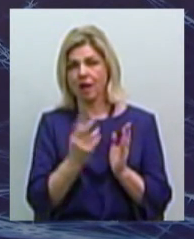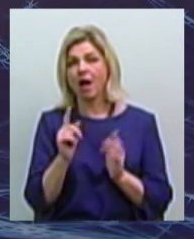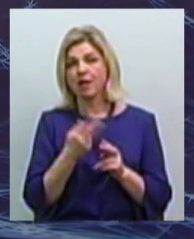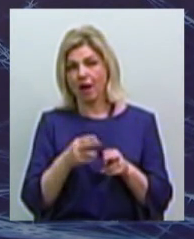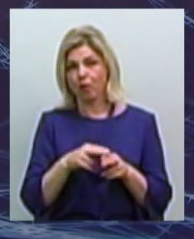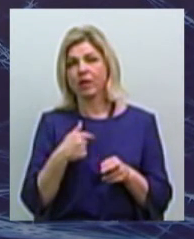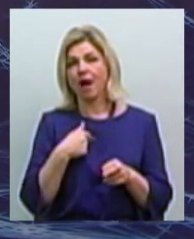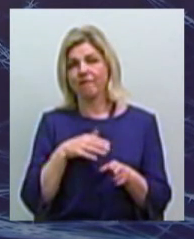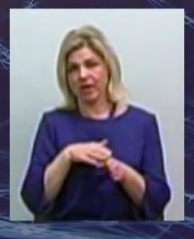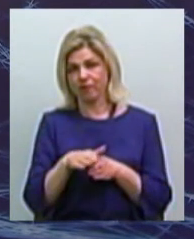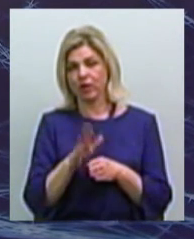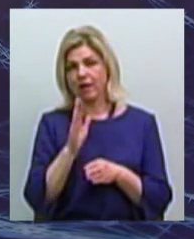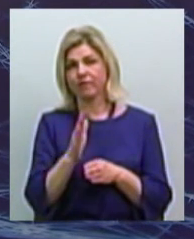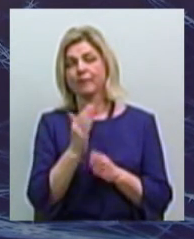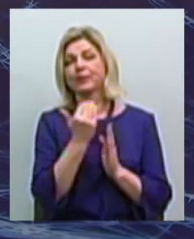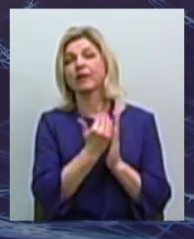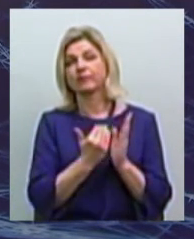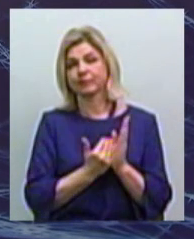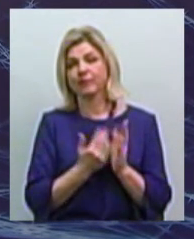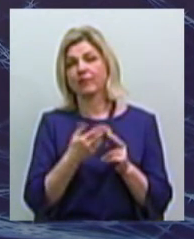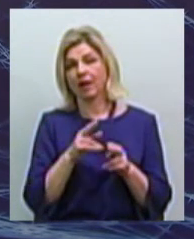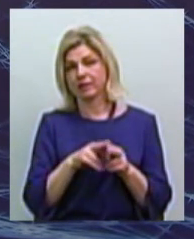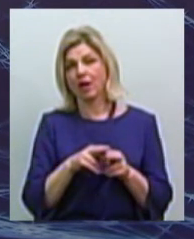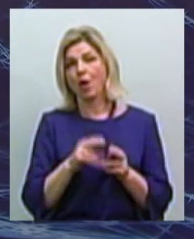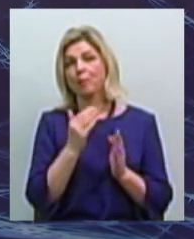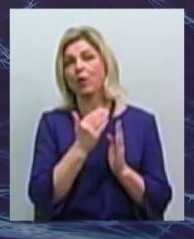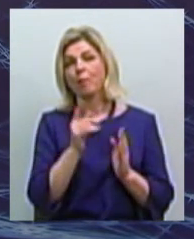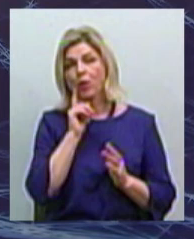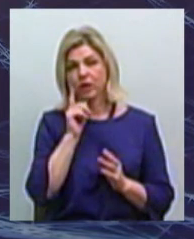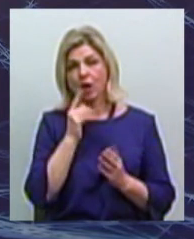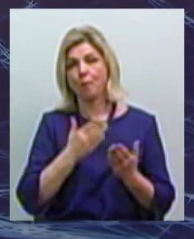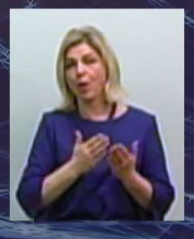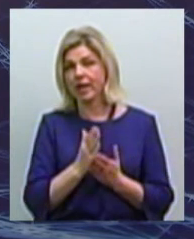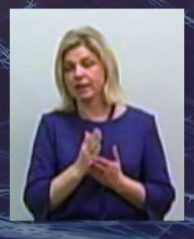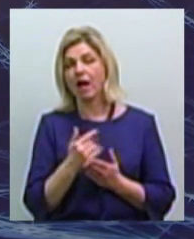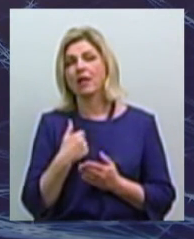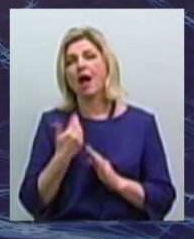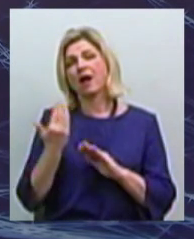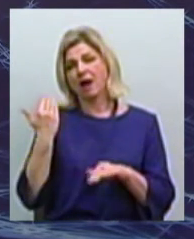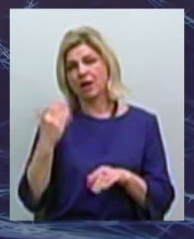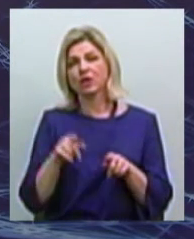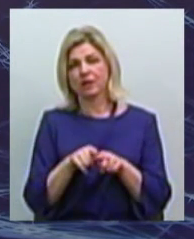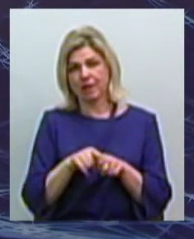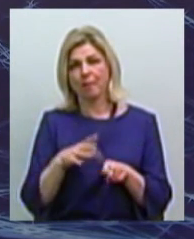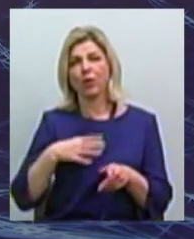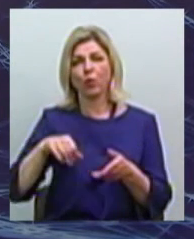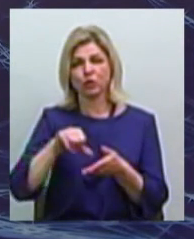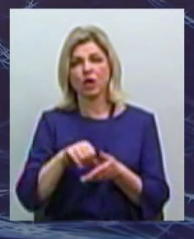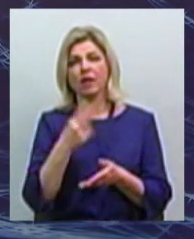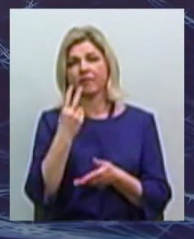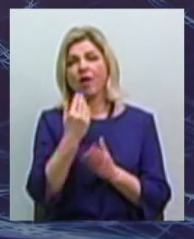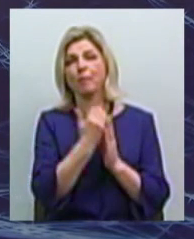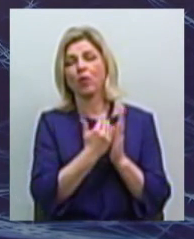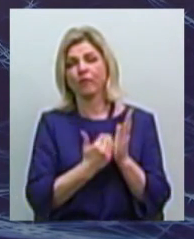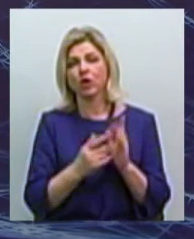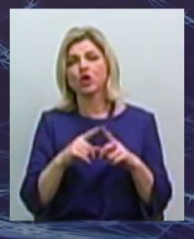саме в рамках міської програми «Молодіжна політика». До цього я також реалізував два проєкти. Це була і